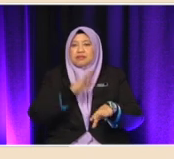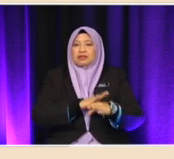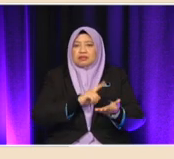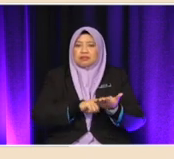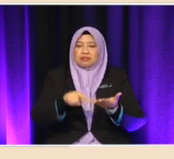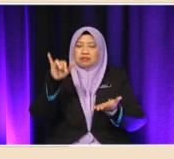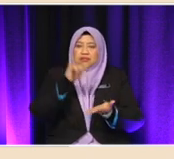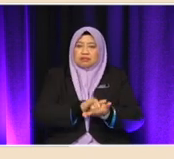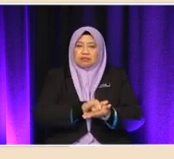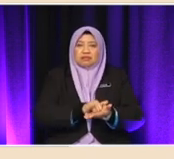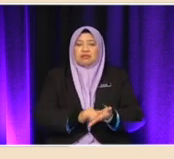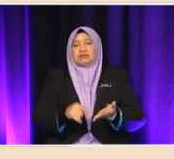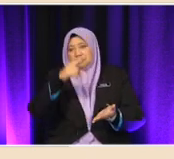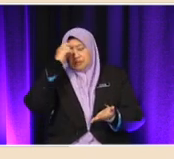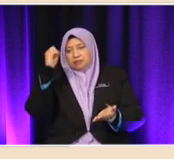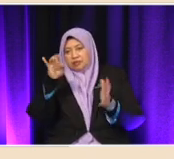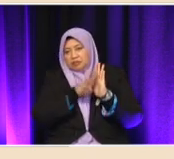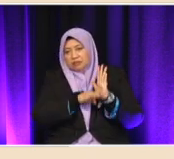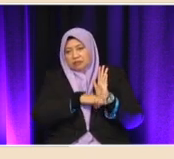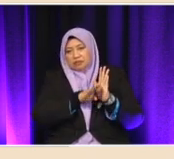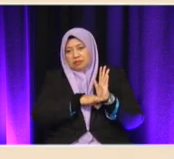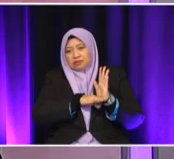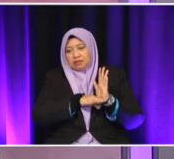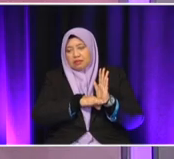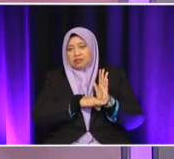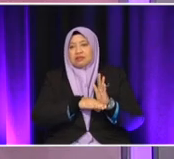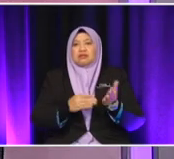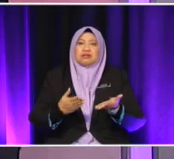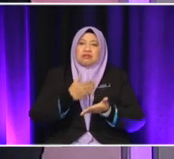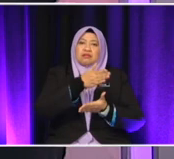tersebut menyebak semakin berkurang Betul